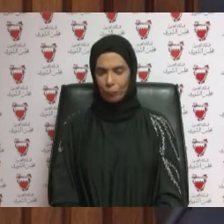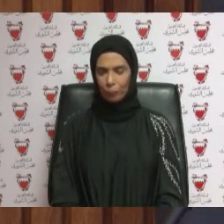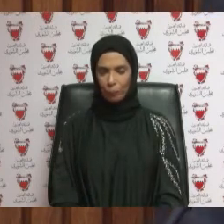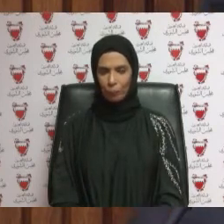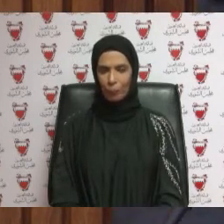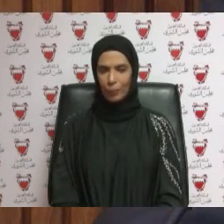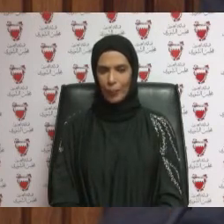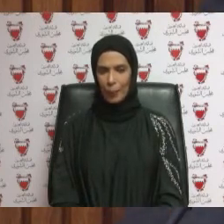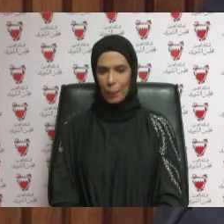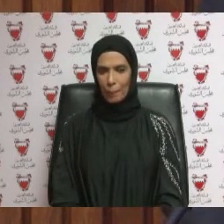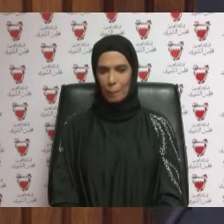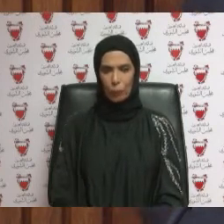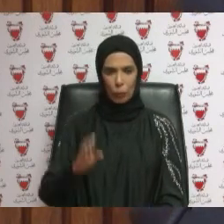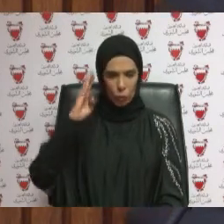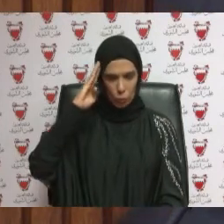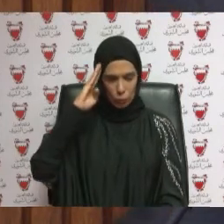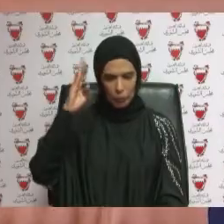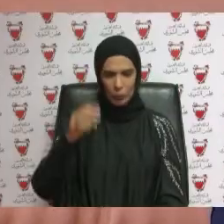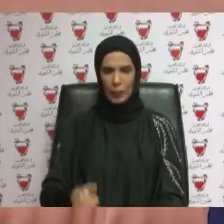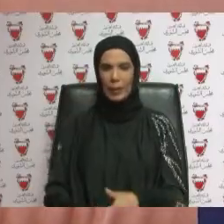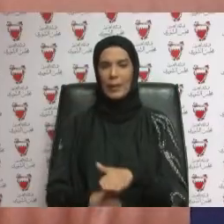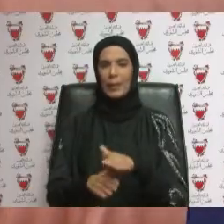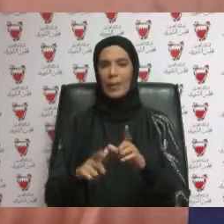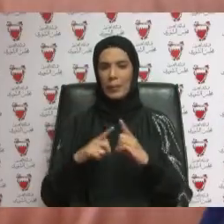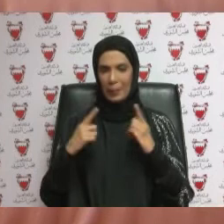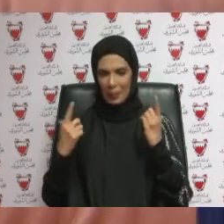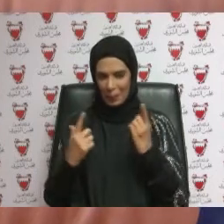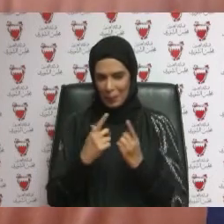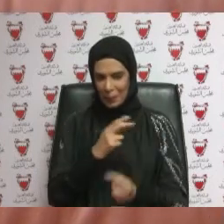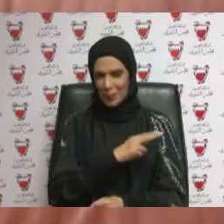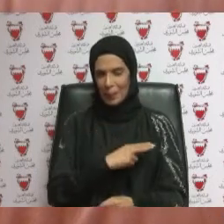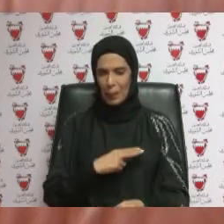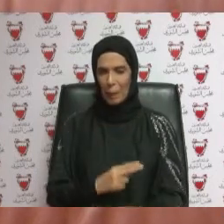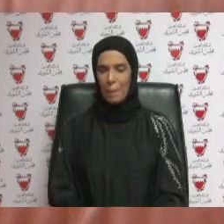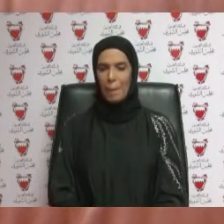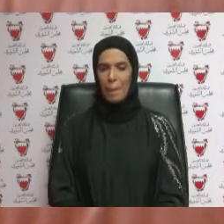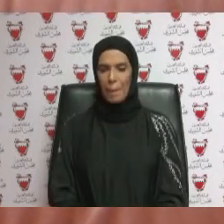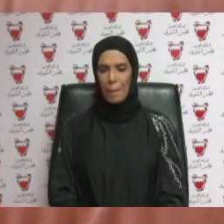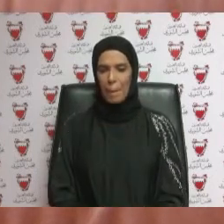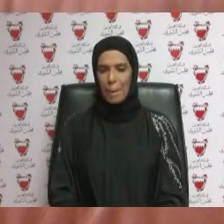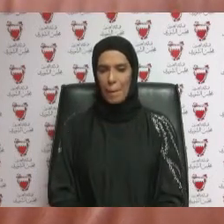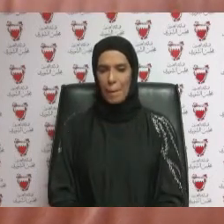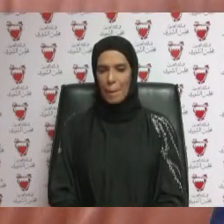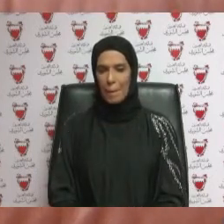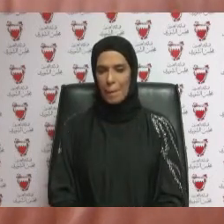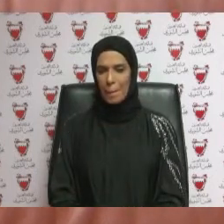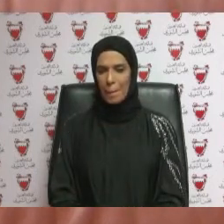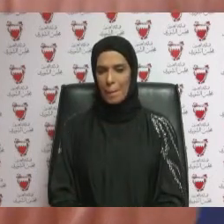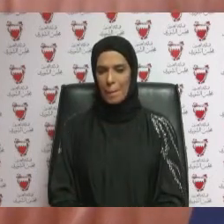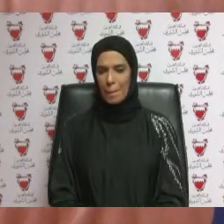شكرا لك معالي الرئيس، والشكر لرئيس اللجنة والأعضاء الأخ بسام بن محمد على قراءته